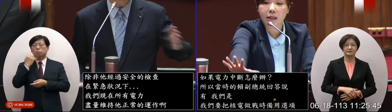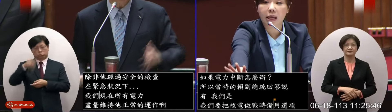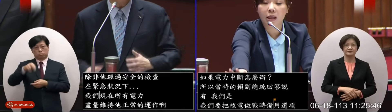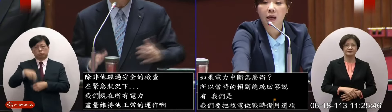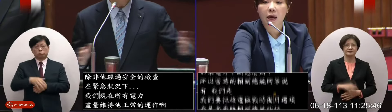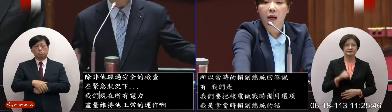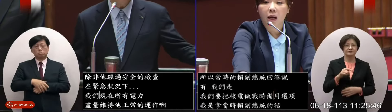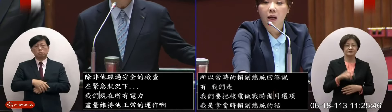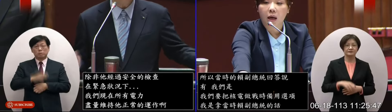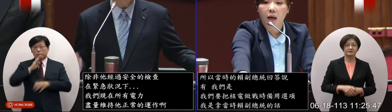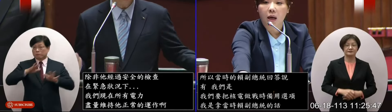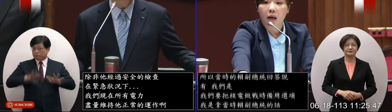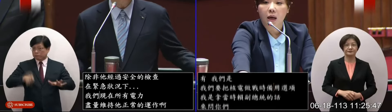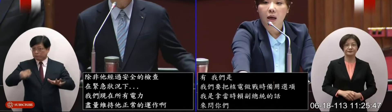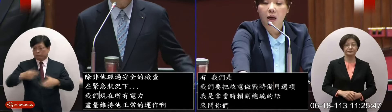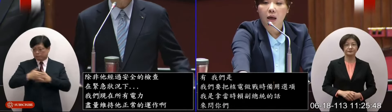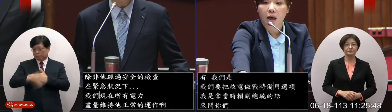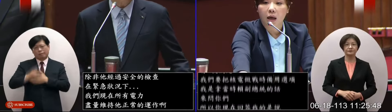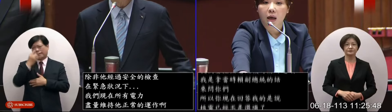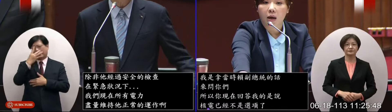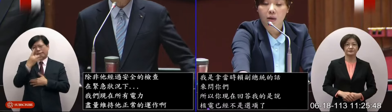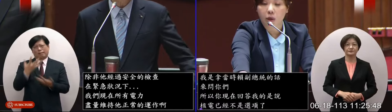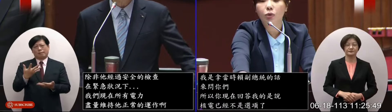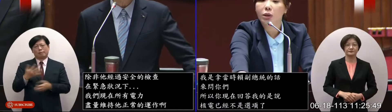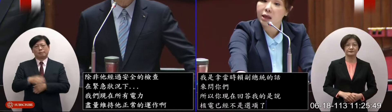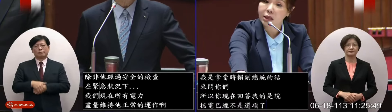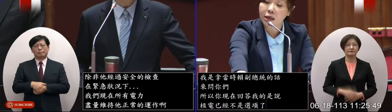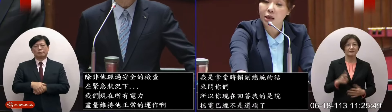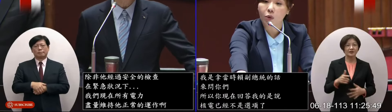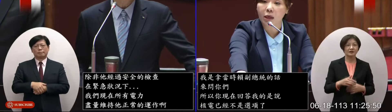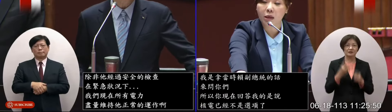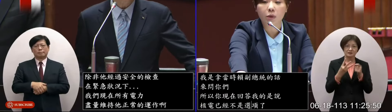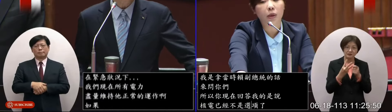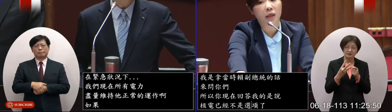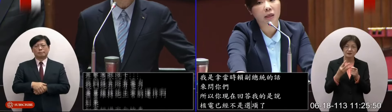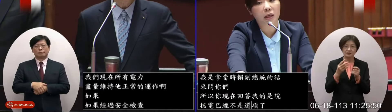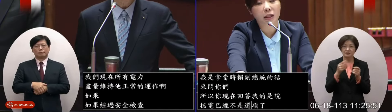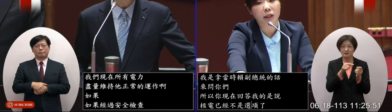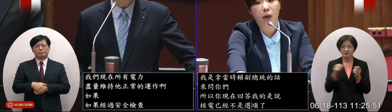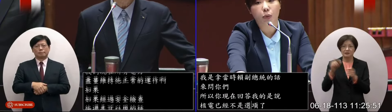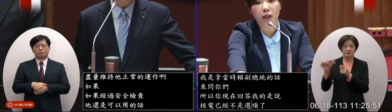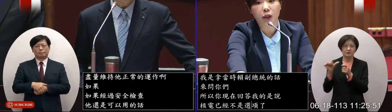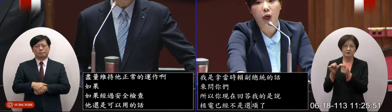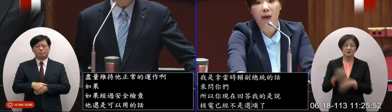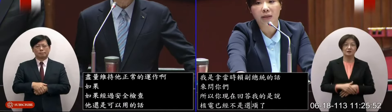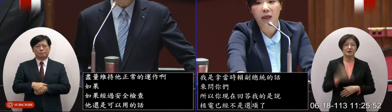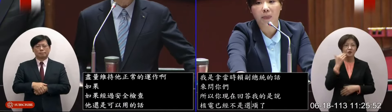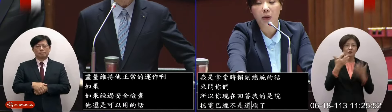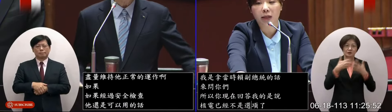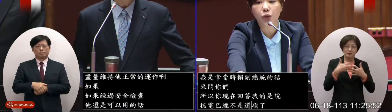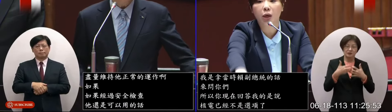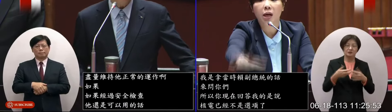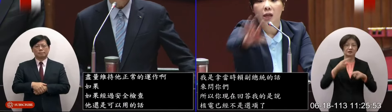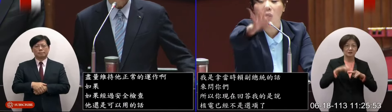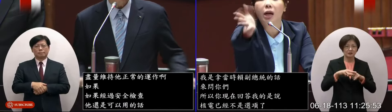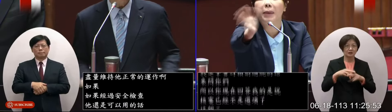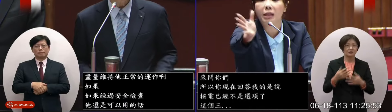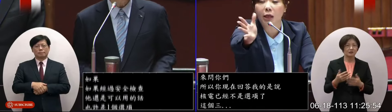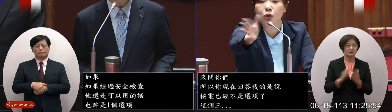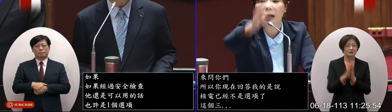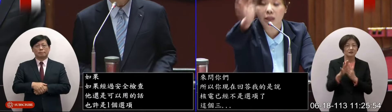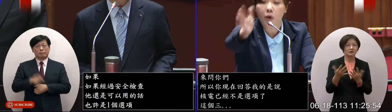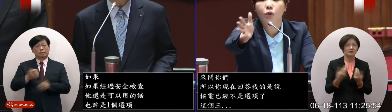项。 这个 目前这个程序无法开始啊。 所以现在三年到五年，那因为停机要五年之后啊，整个评估还是说你有特